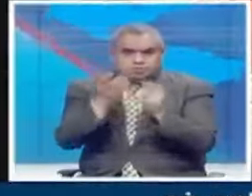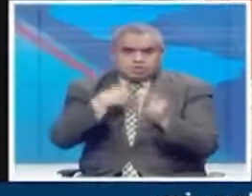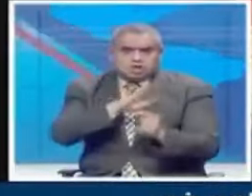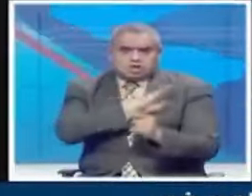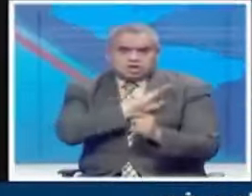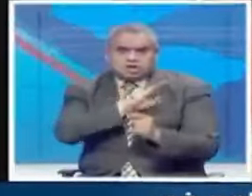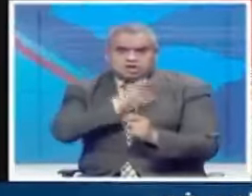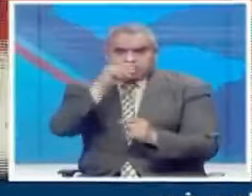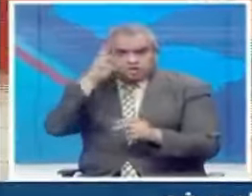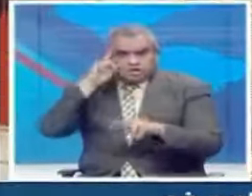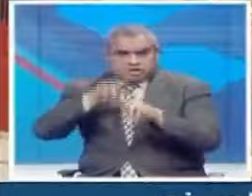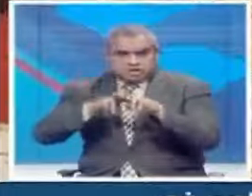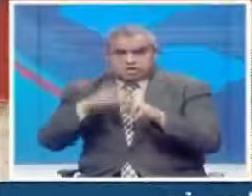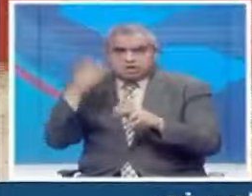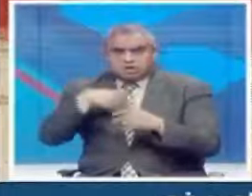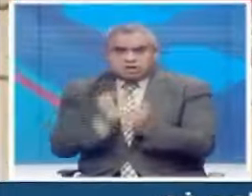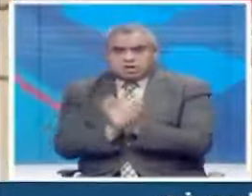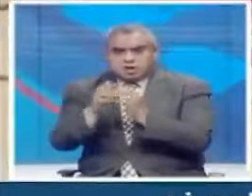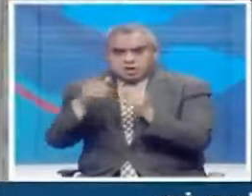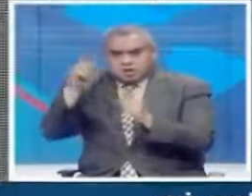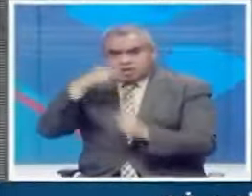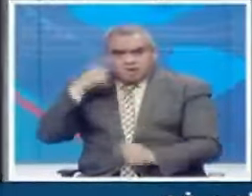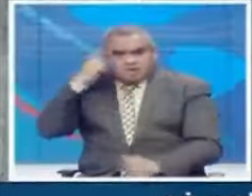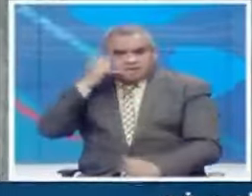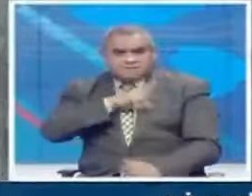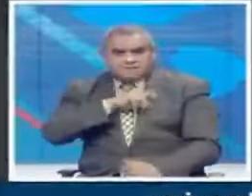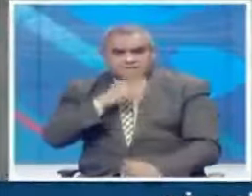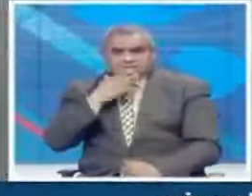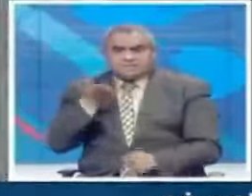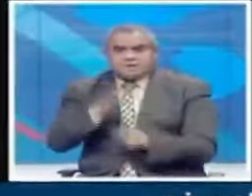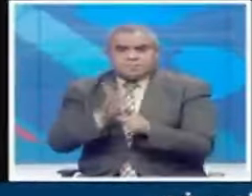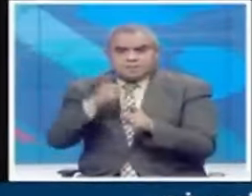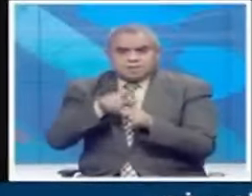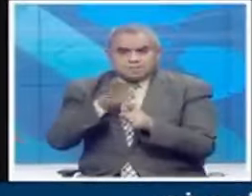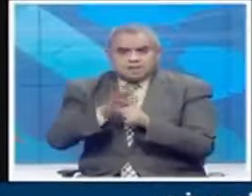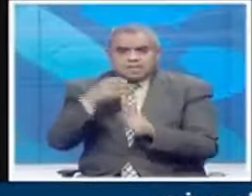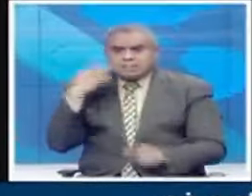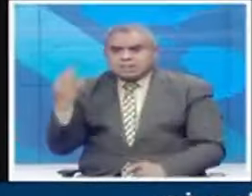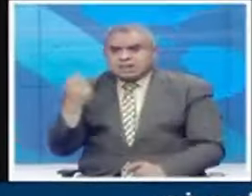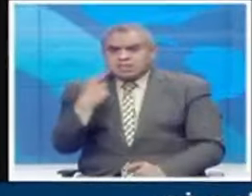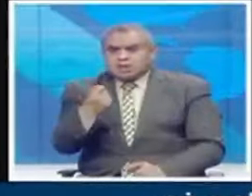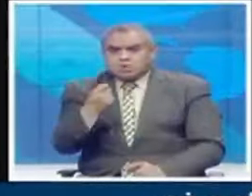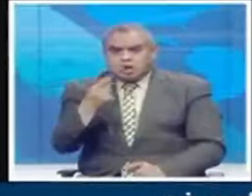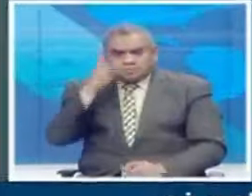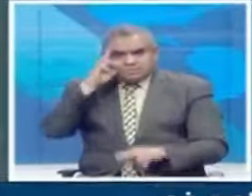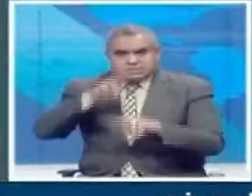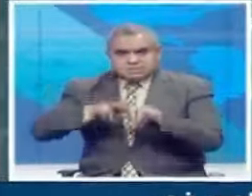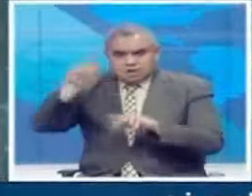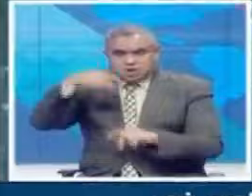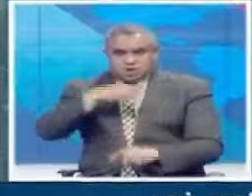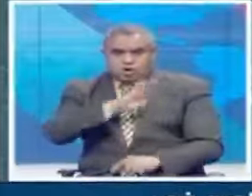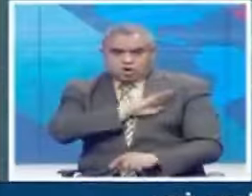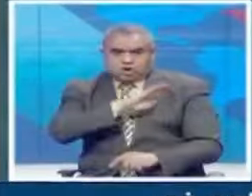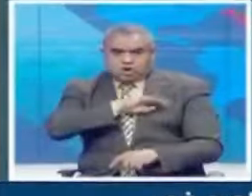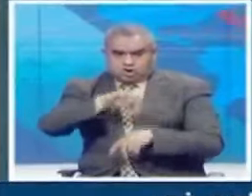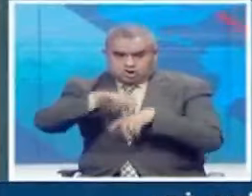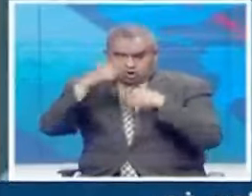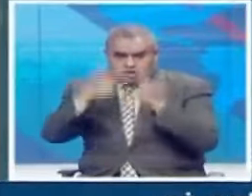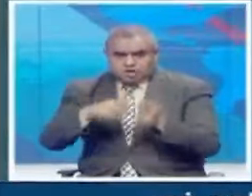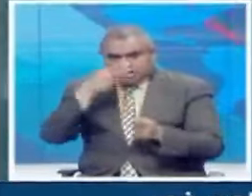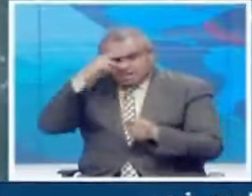الاحتلال، وأعلنت الفصائل الفلسطينية مقتل 53 جنديا إسرائيليا من نقطة